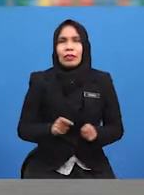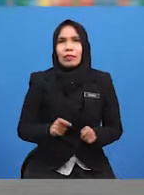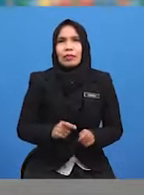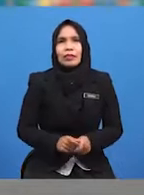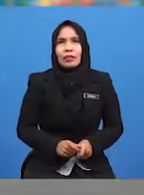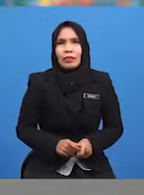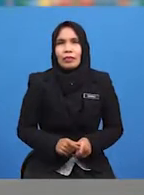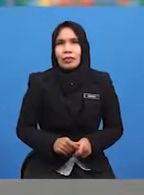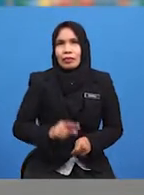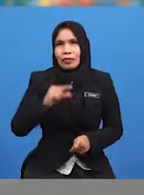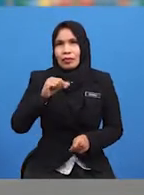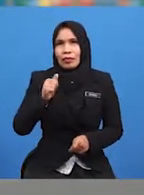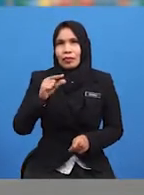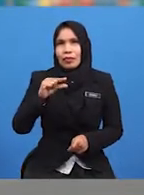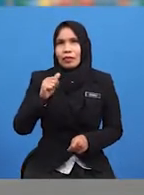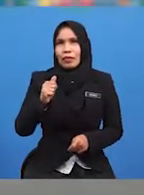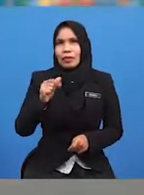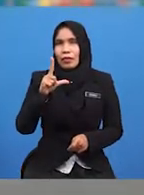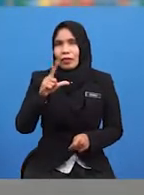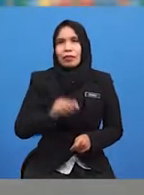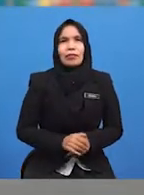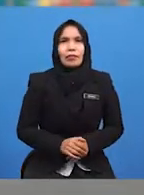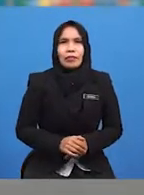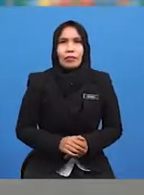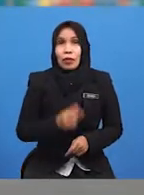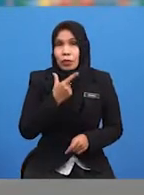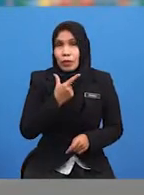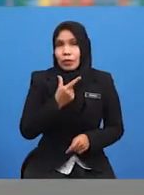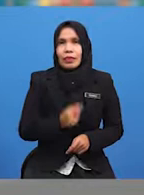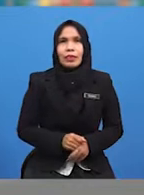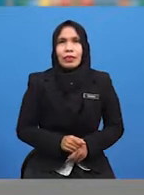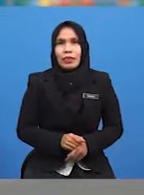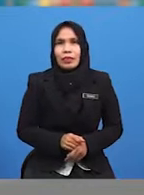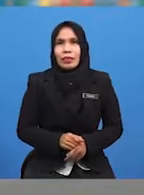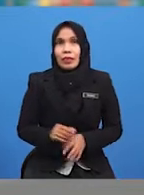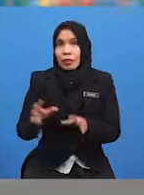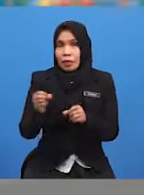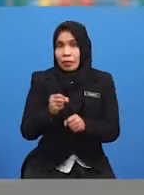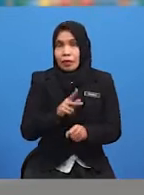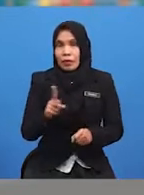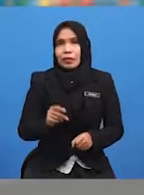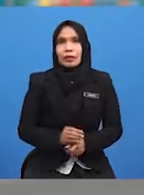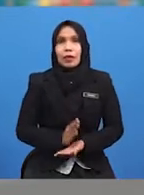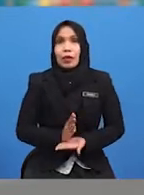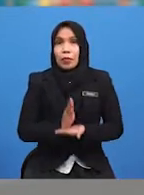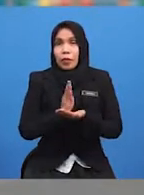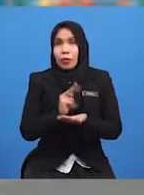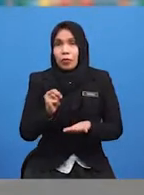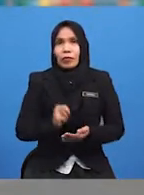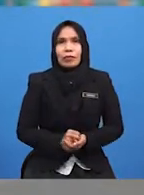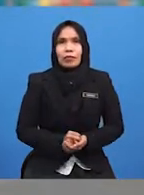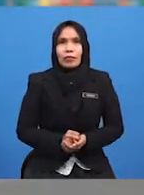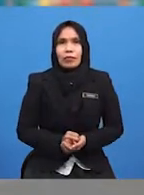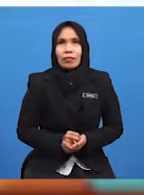British mendapatkan bantuan Sultan Abubakar dari Johor untuk membujuk Sultan Ahmad menerima seorang Wakil